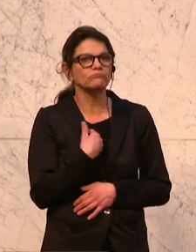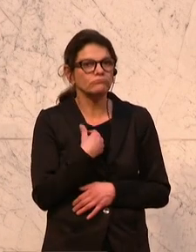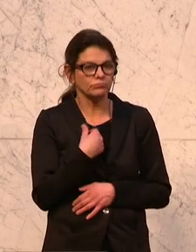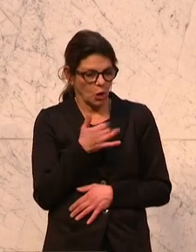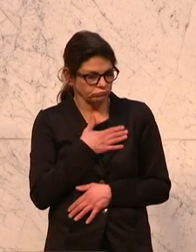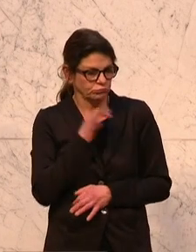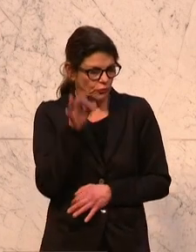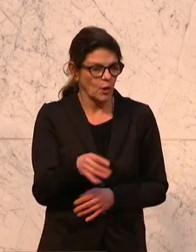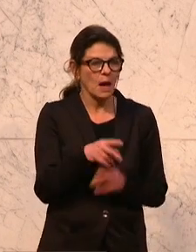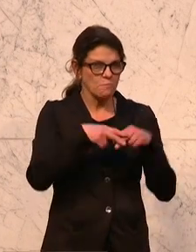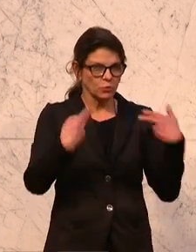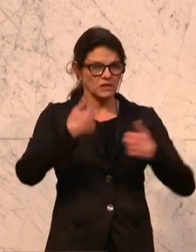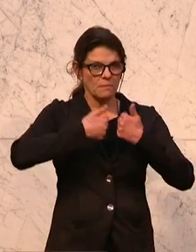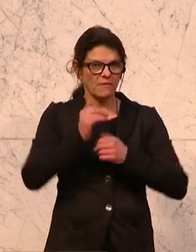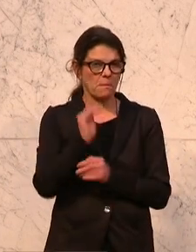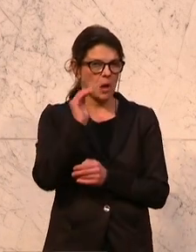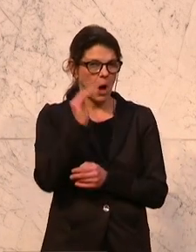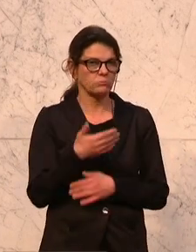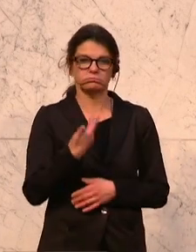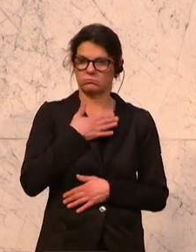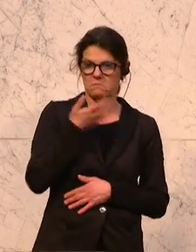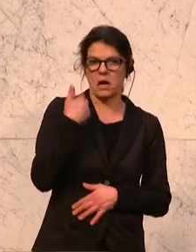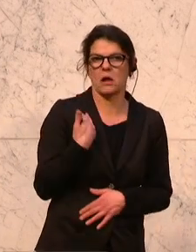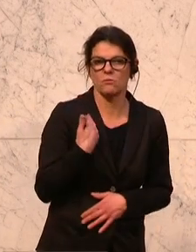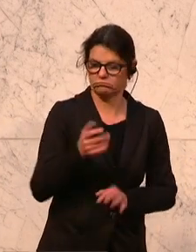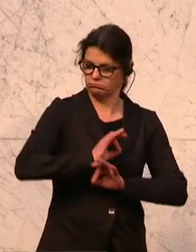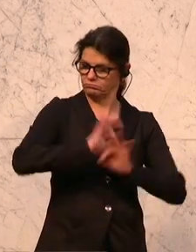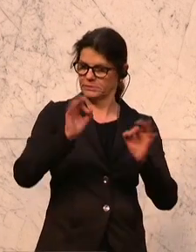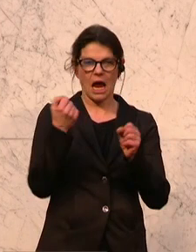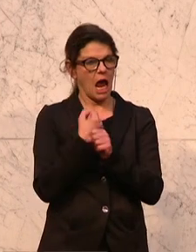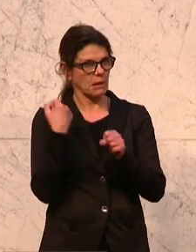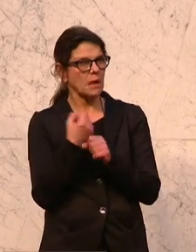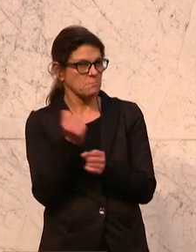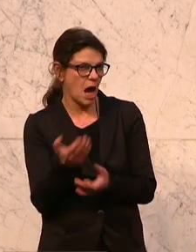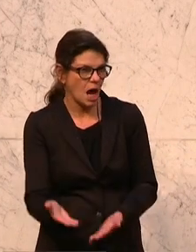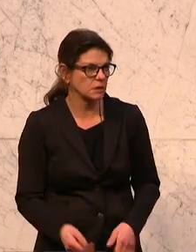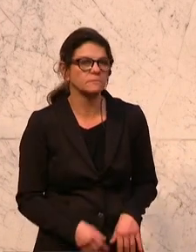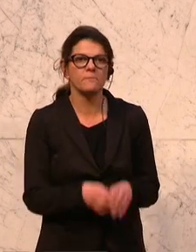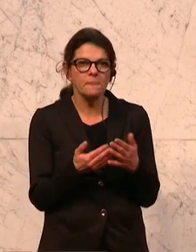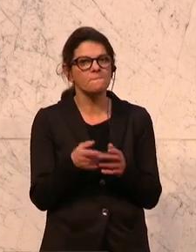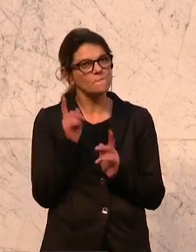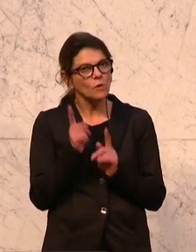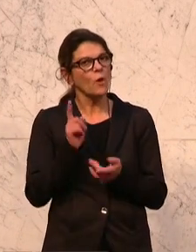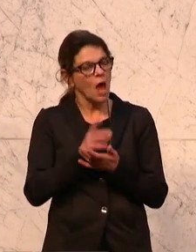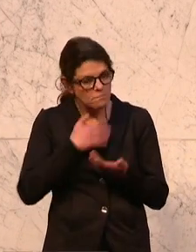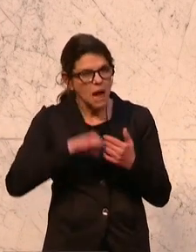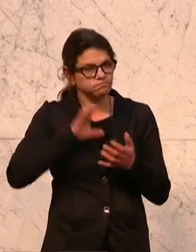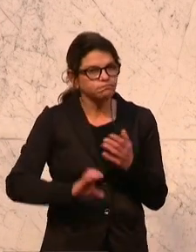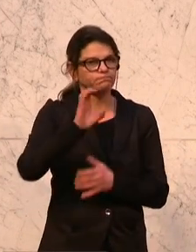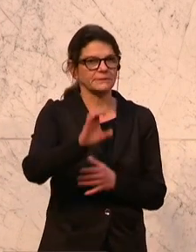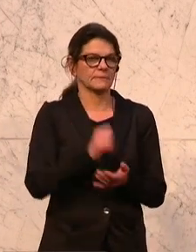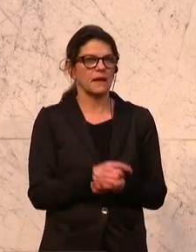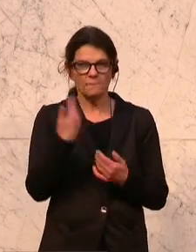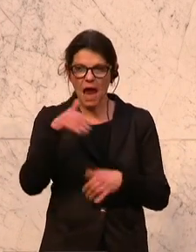überhaupt dafür, die Bundeswettbewerbsbehörde, die unseres Erachtens hervorragende Arbeit leistet, entsprechend auch auszustatten